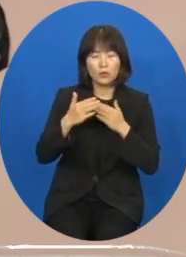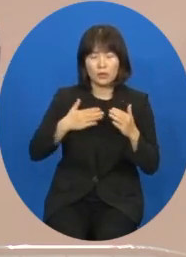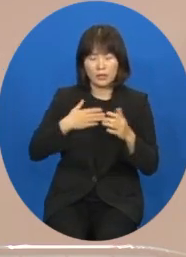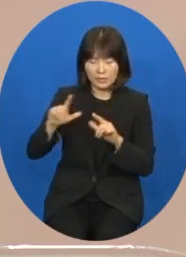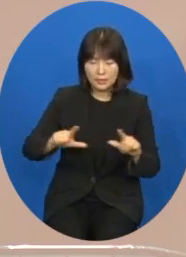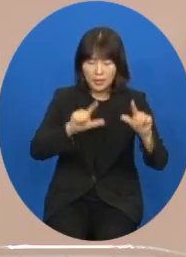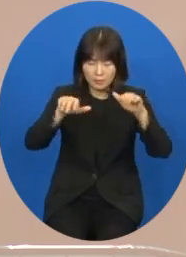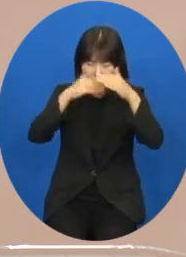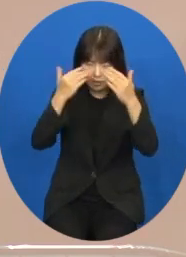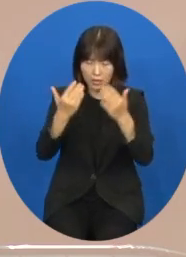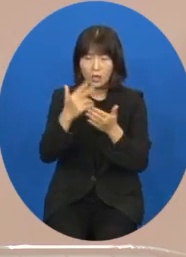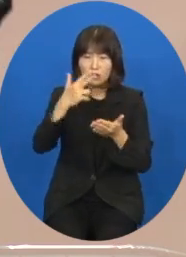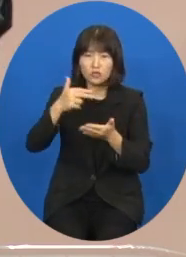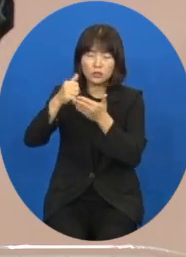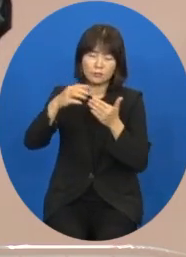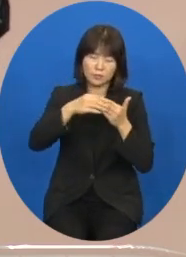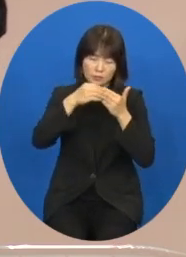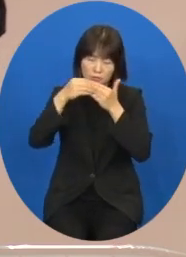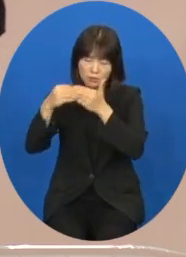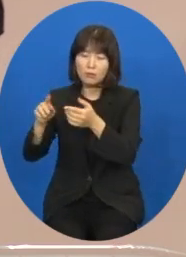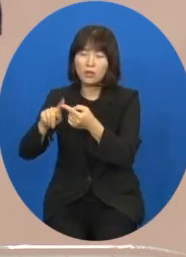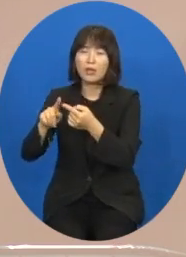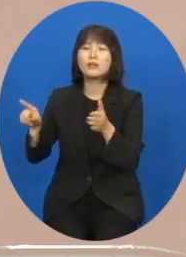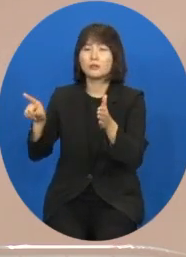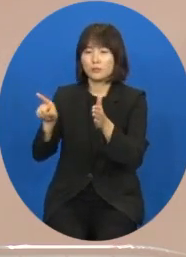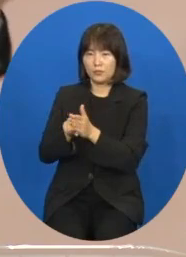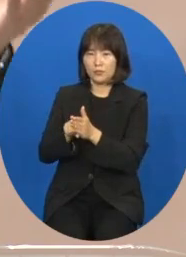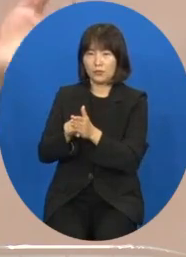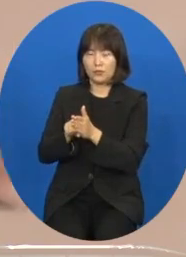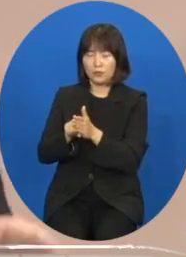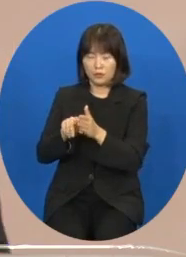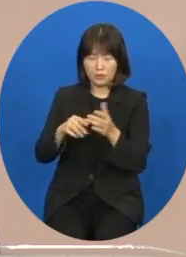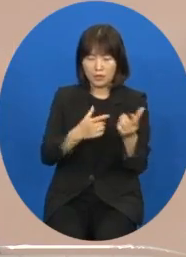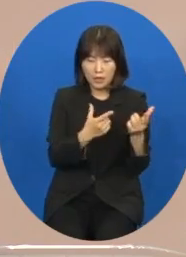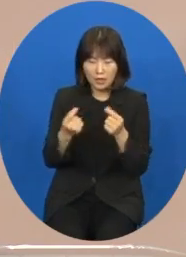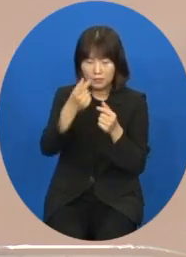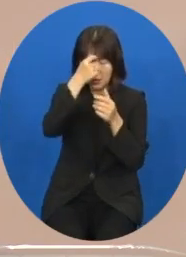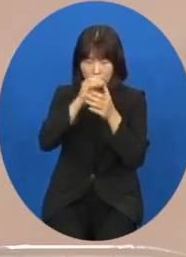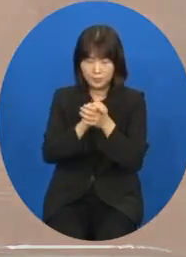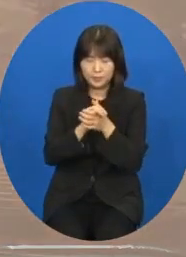삶도 다 주님이 이끄실 걸 믿습니다. 우리 다 같이 기도하겠습니다.